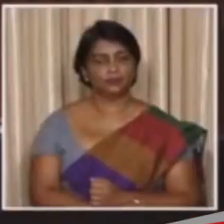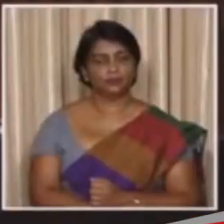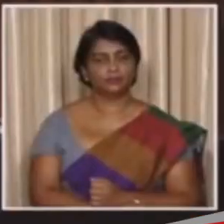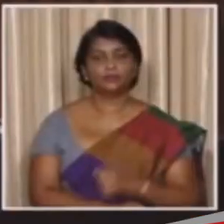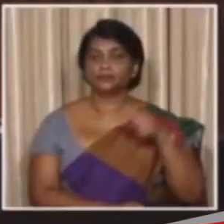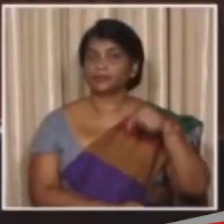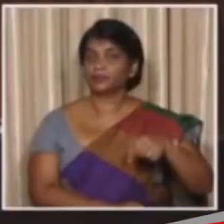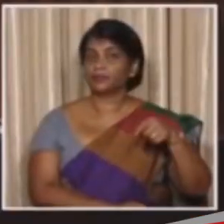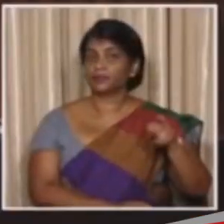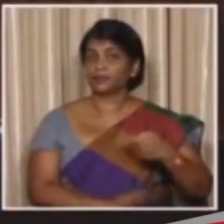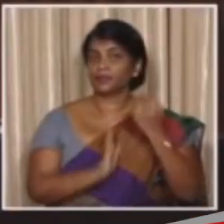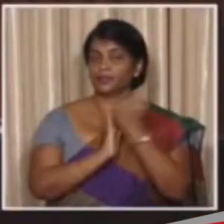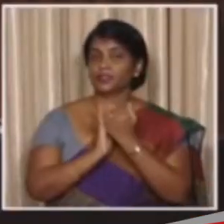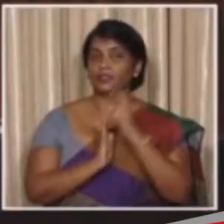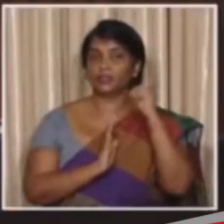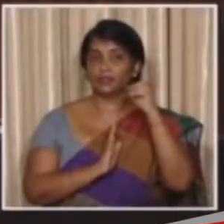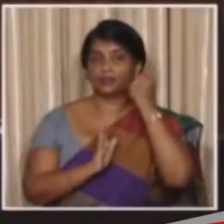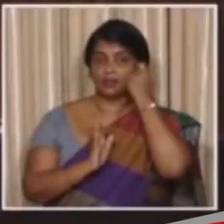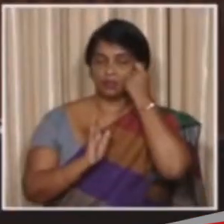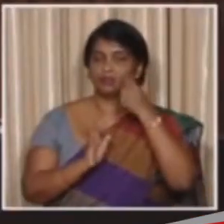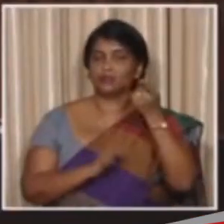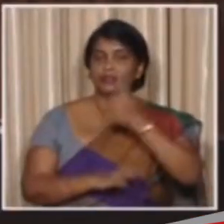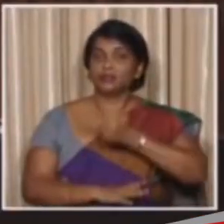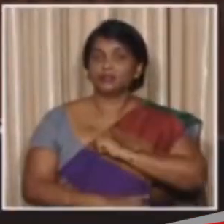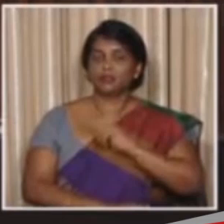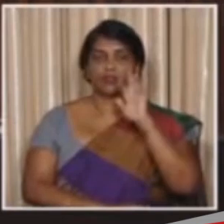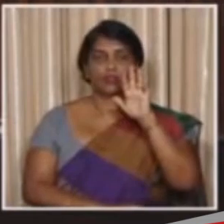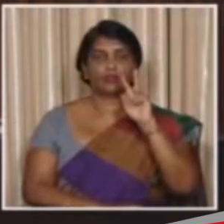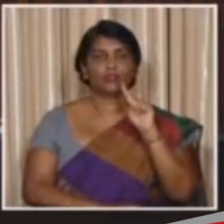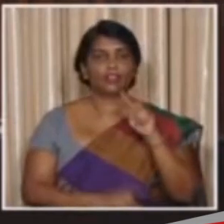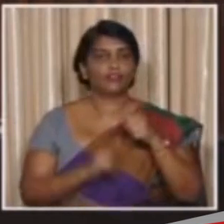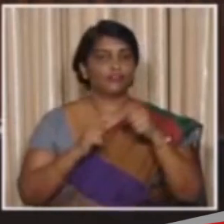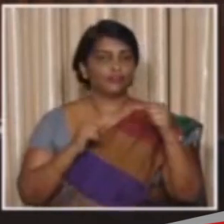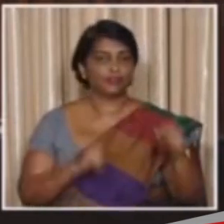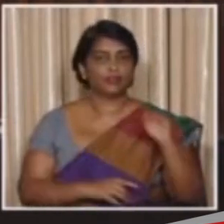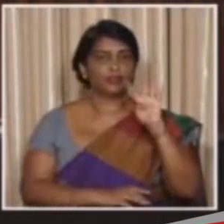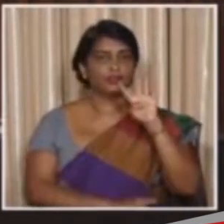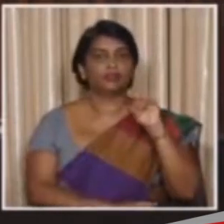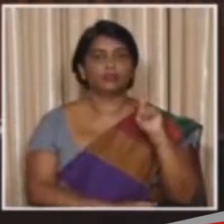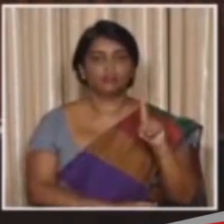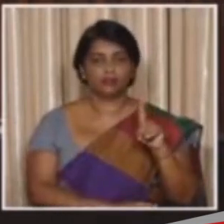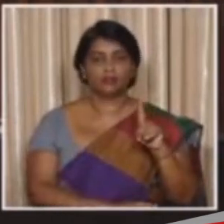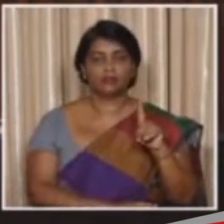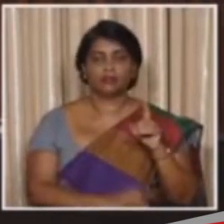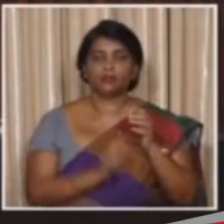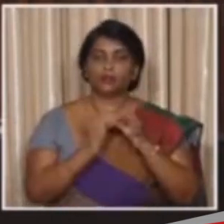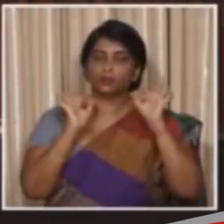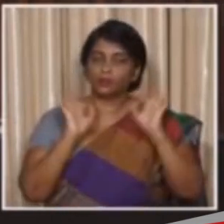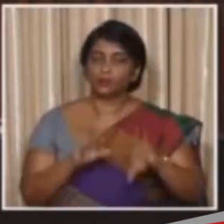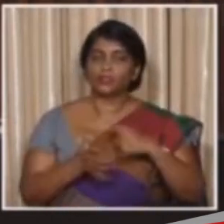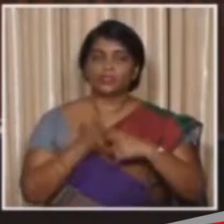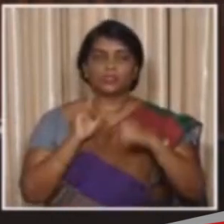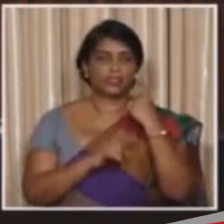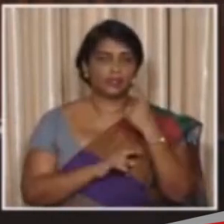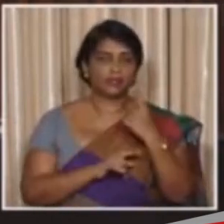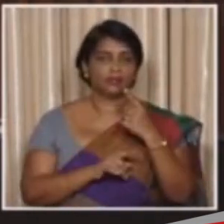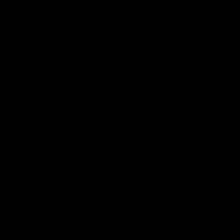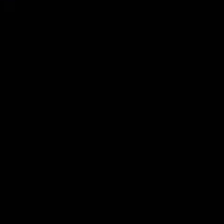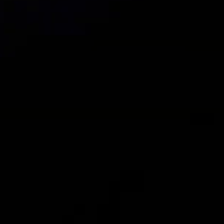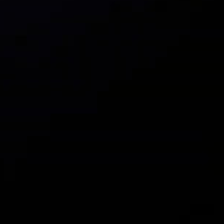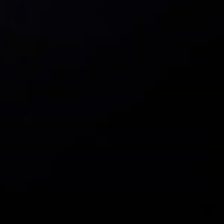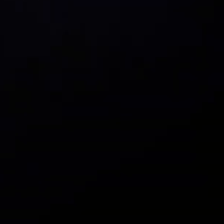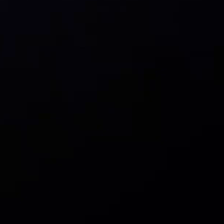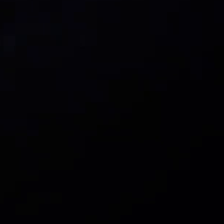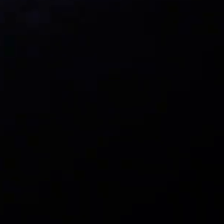Dini niaya patre angka ekadarni yojana, paksiwa chanda anu dekai, vipaksiwa tanda hatali sekai, belaki city ekachandai, yojana wedi sanjeng sammatai.